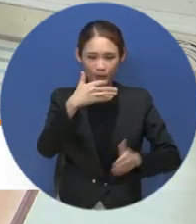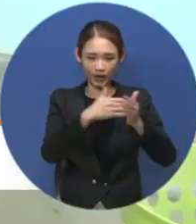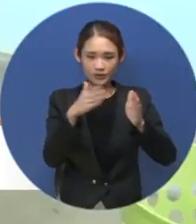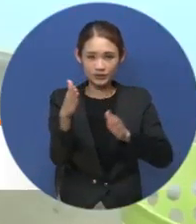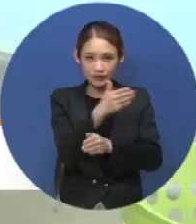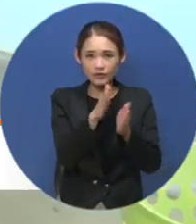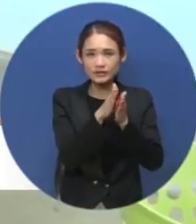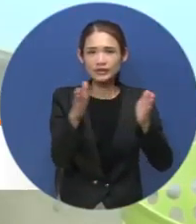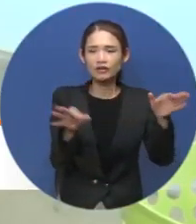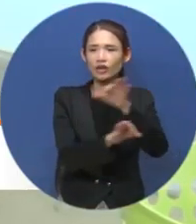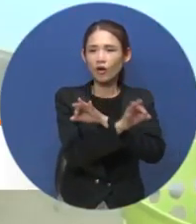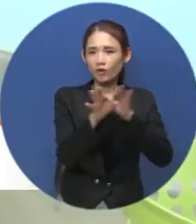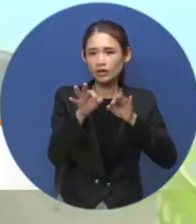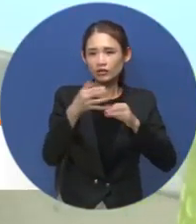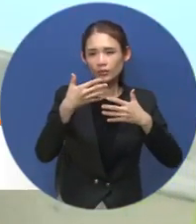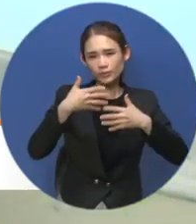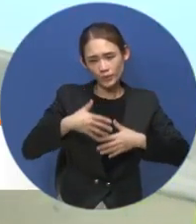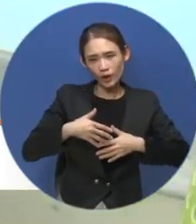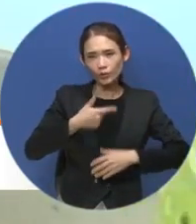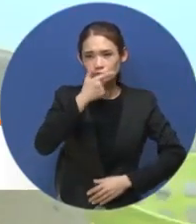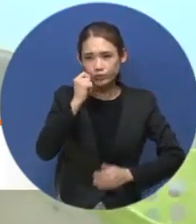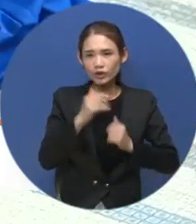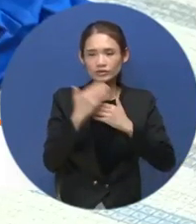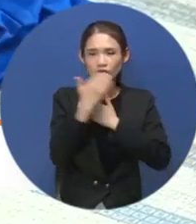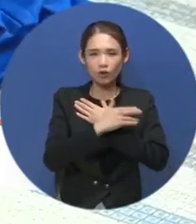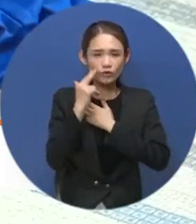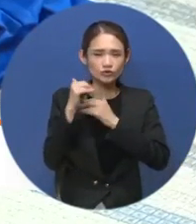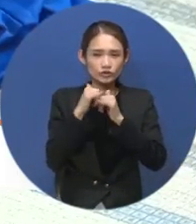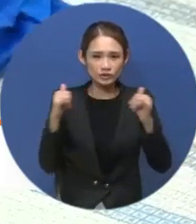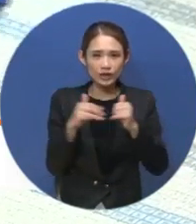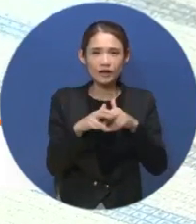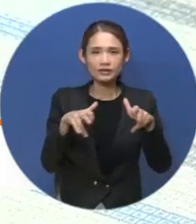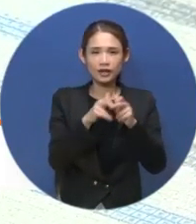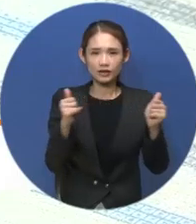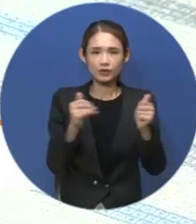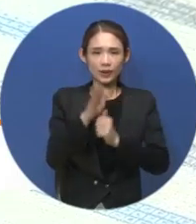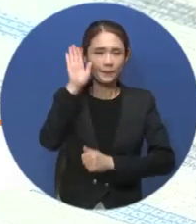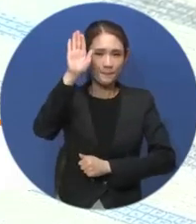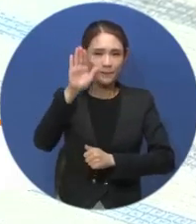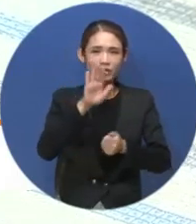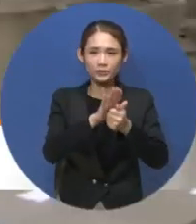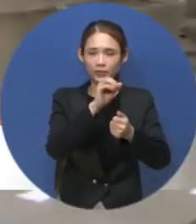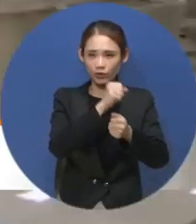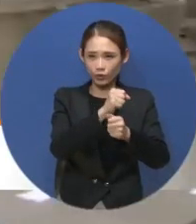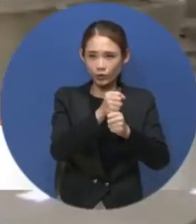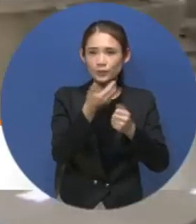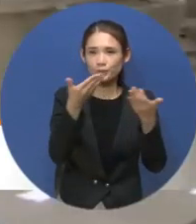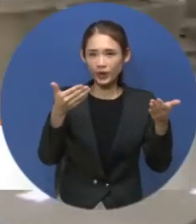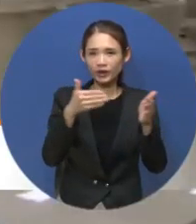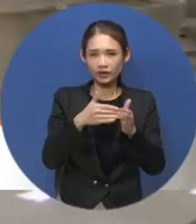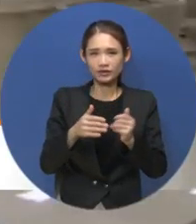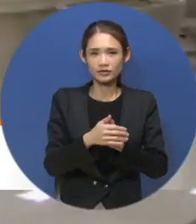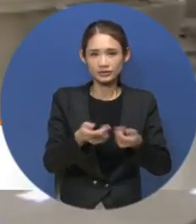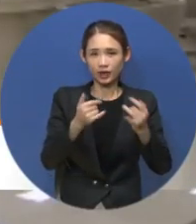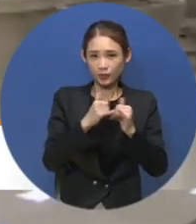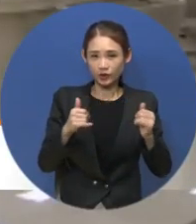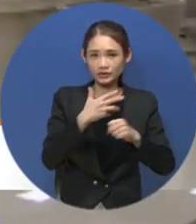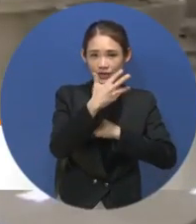서울시가 장애 청년의 경제적 어려움을 해소하기 위해 오는 28일까지 이룸통장 참여자 1,000명을 신규